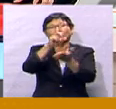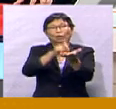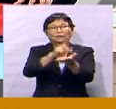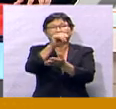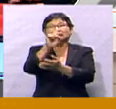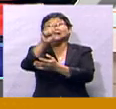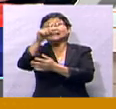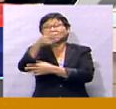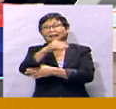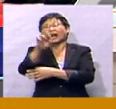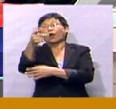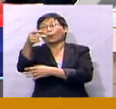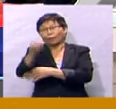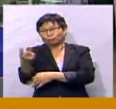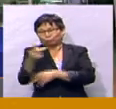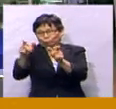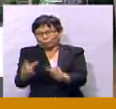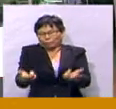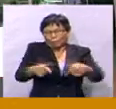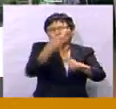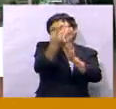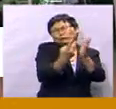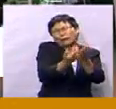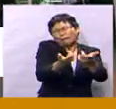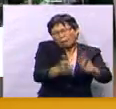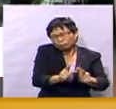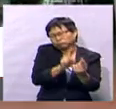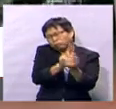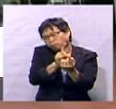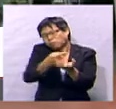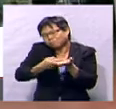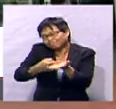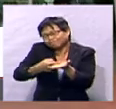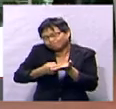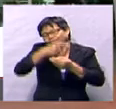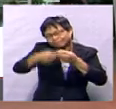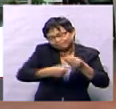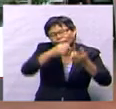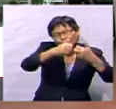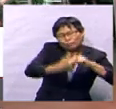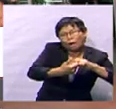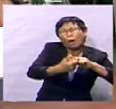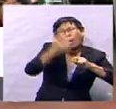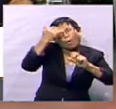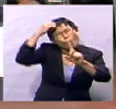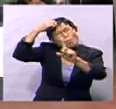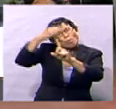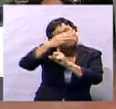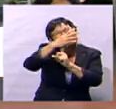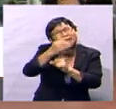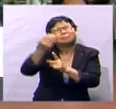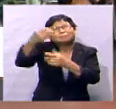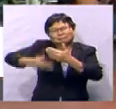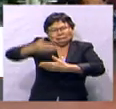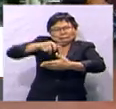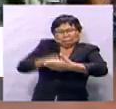Karpal Singh. Pertemuan yang berlangsung selama 2 jam itu antara lain membincangkan tentang isu motif dan